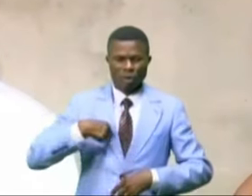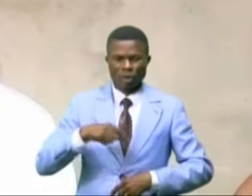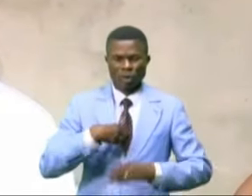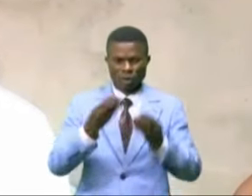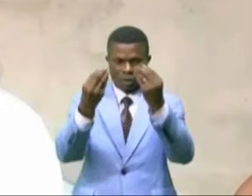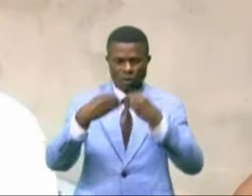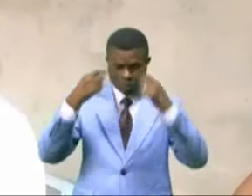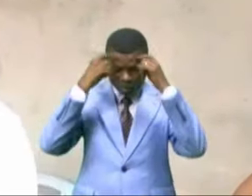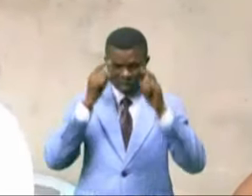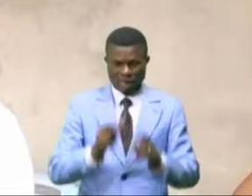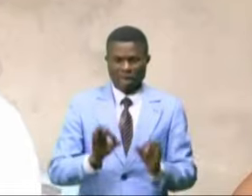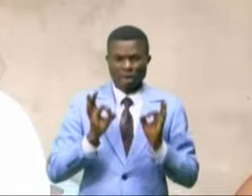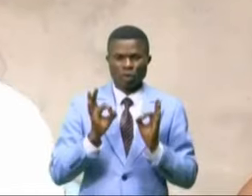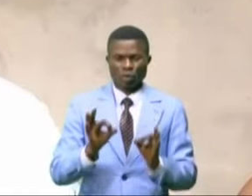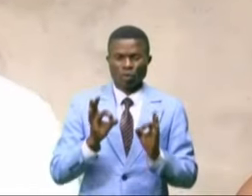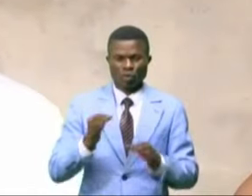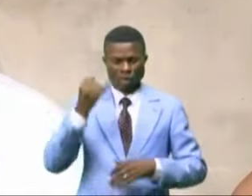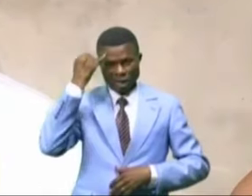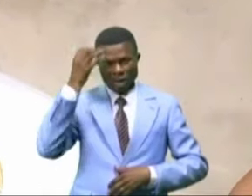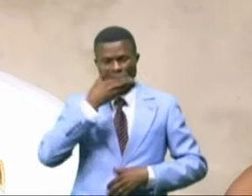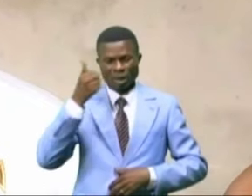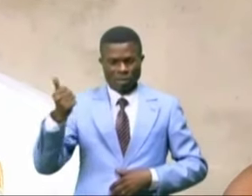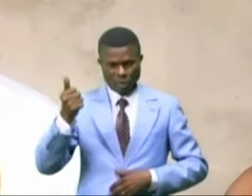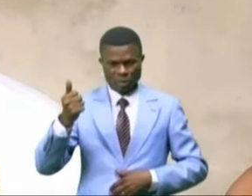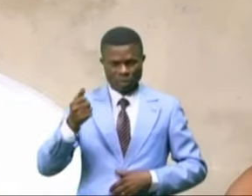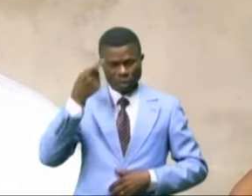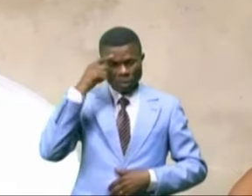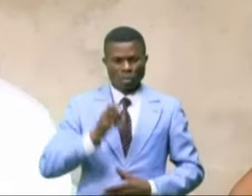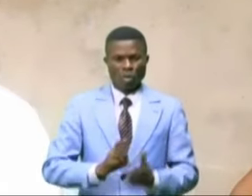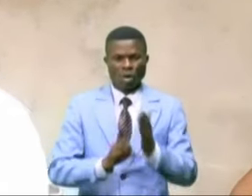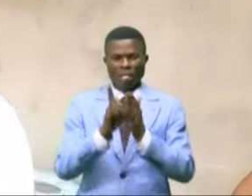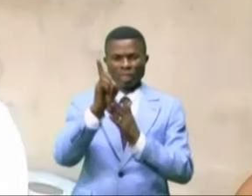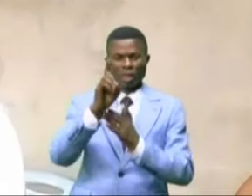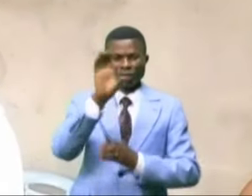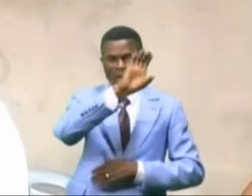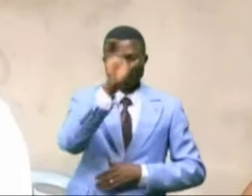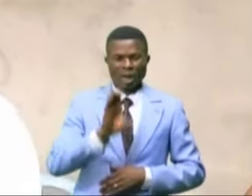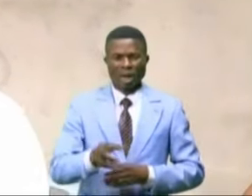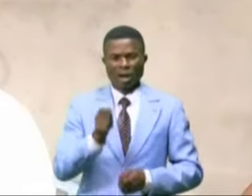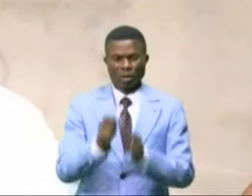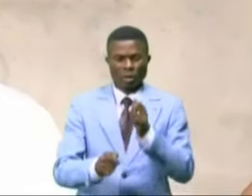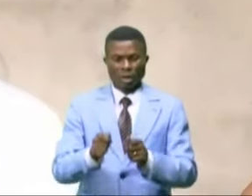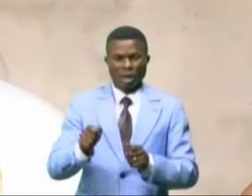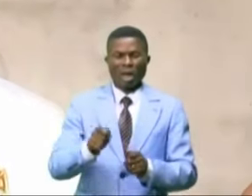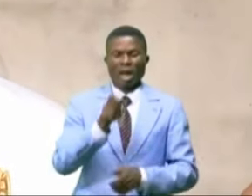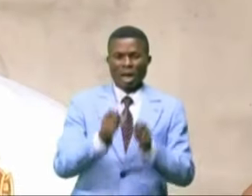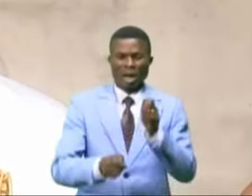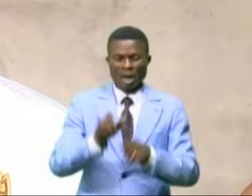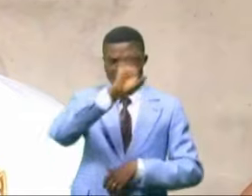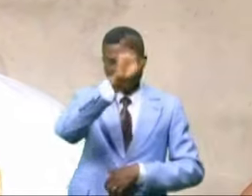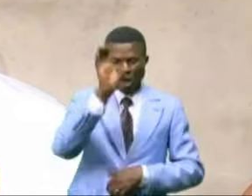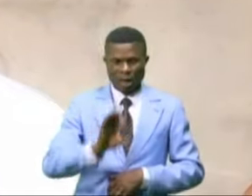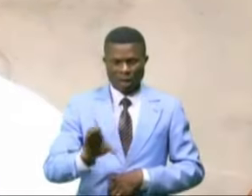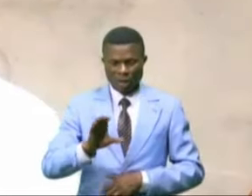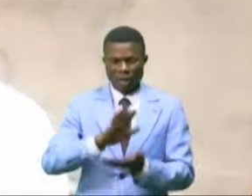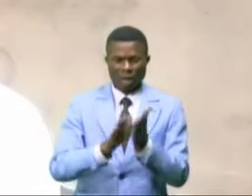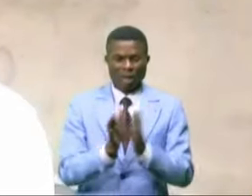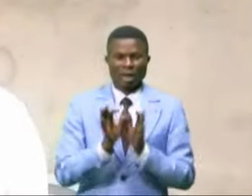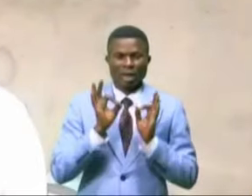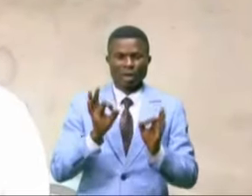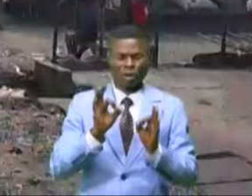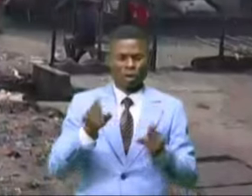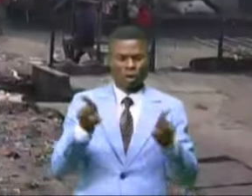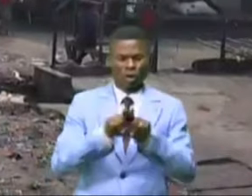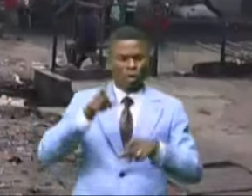des idées nouvelles, des idées idoines qui puissent développer la commune de Matete pour que cette commune puisse renouveler son